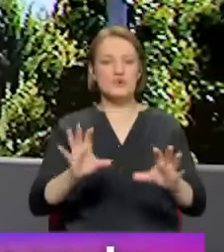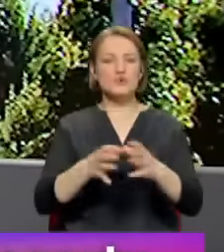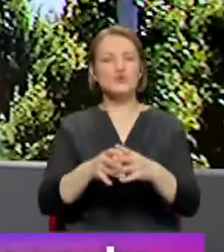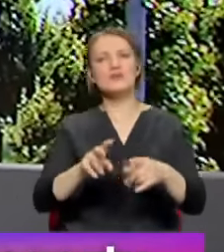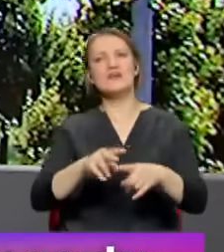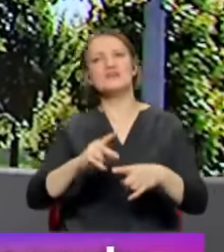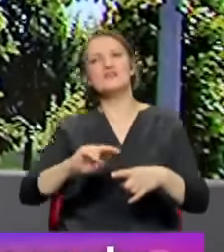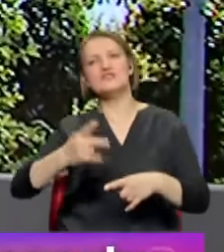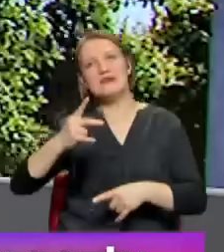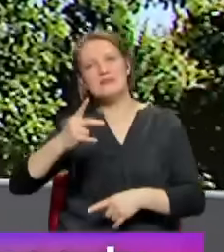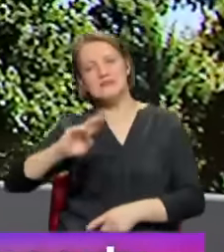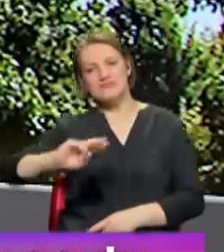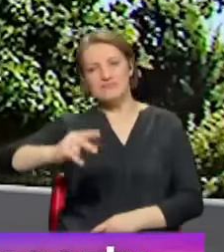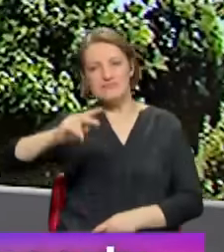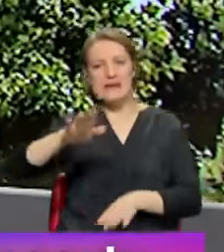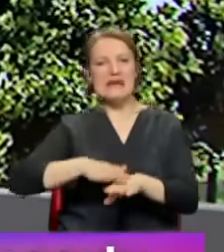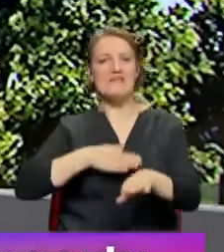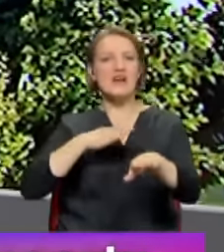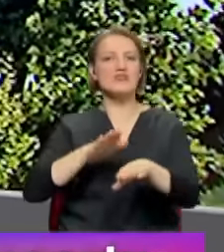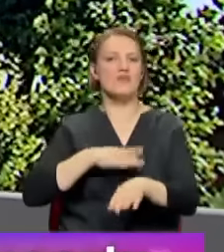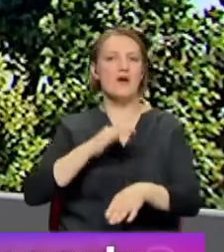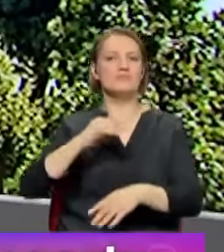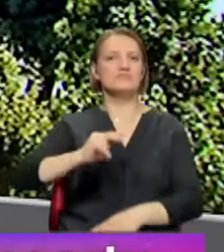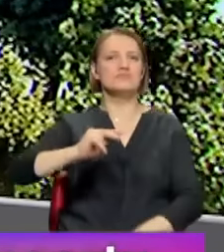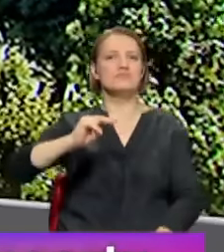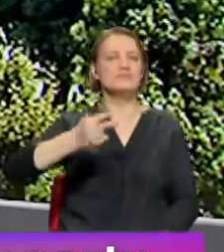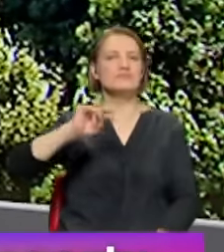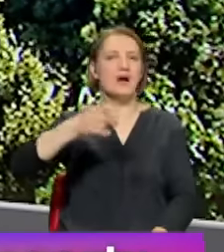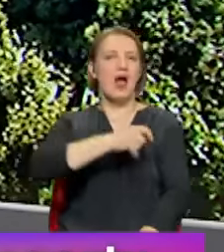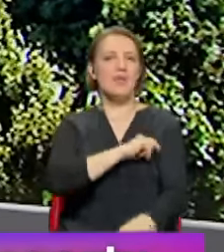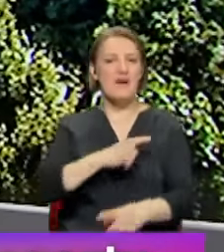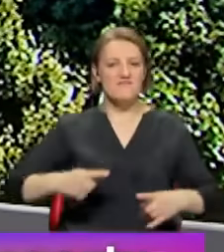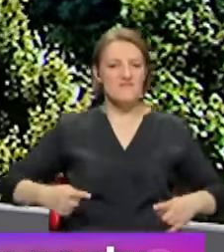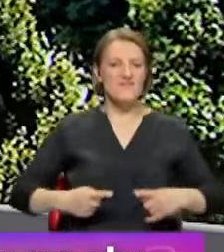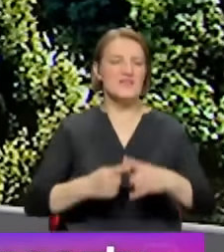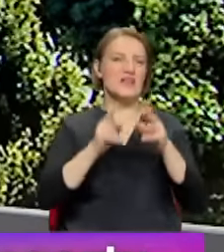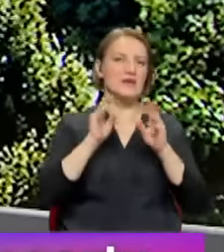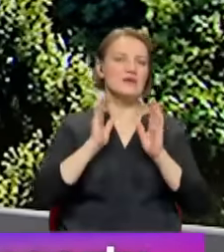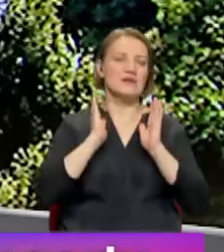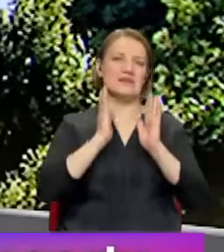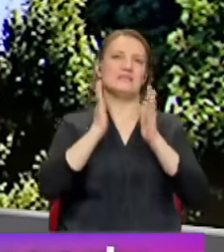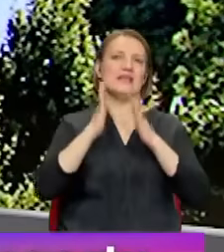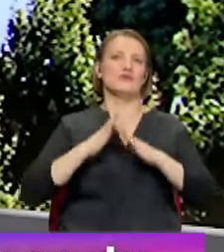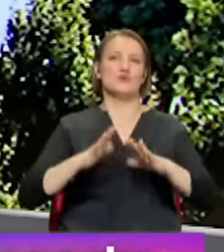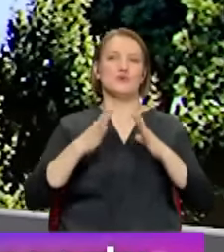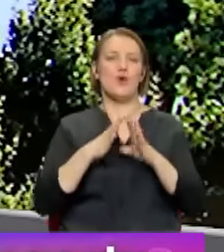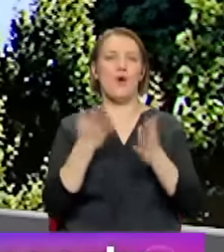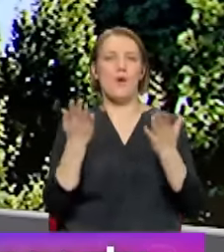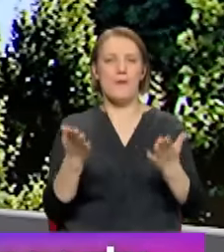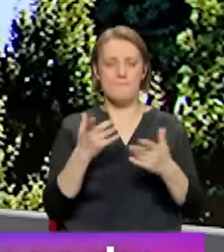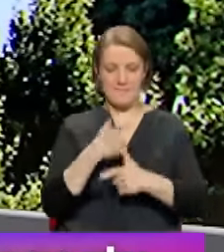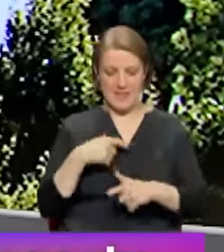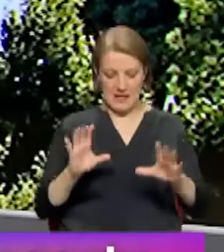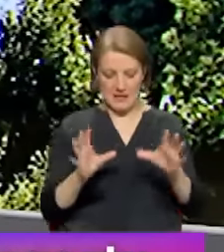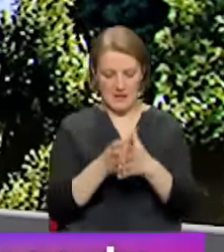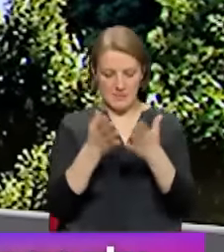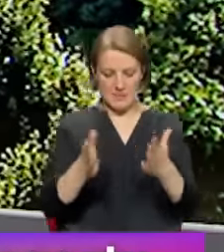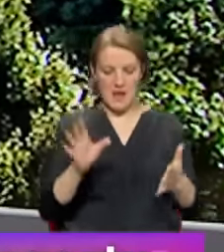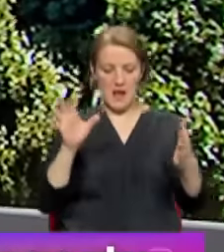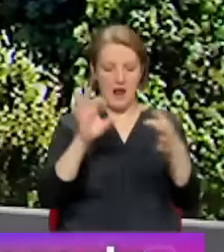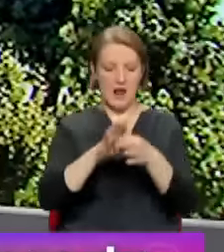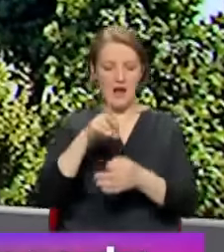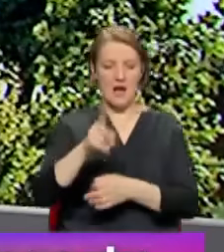çıkmasını, sonra da yavaş yavaş adım adım Almanya'da finale doğru yürümelerini istiyoruz. Ve milli takımımızla